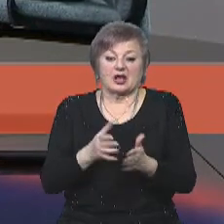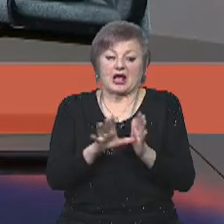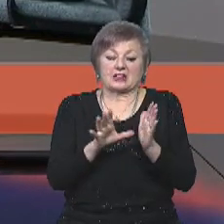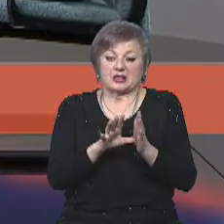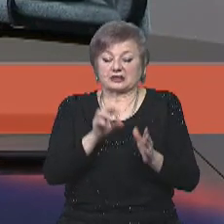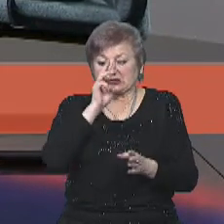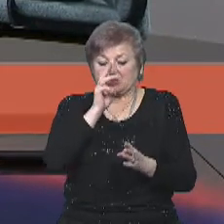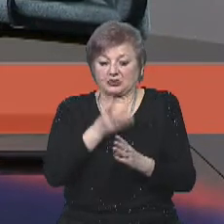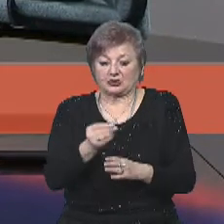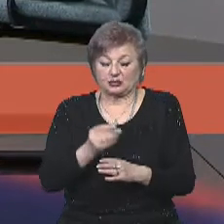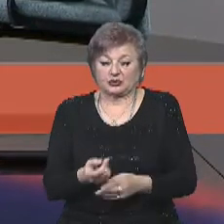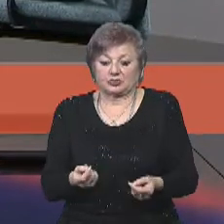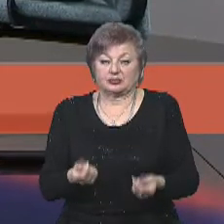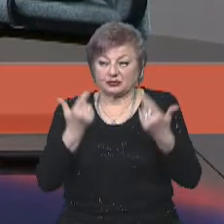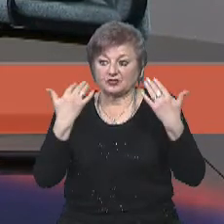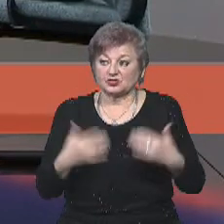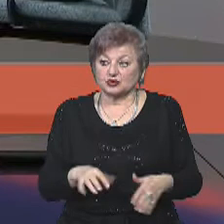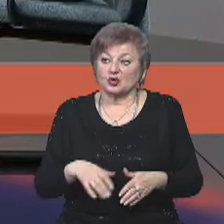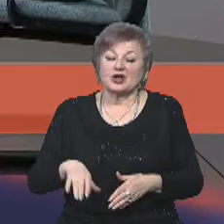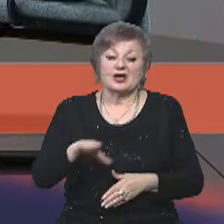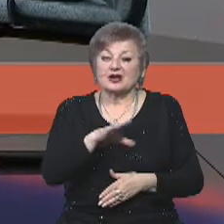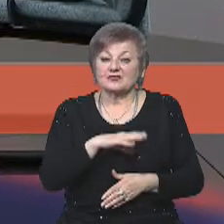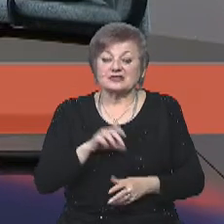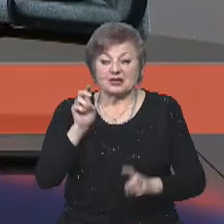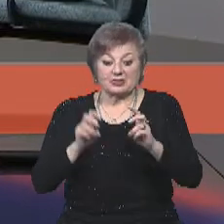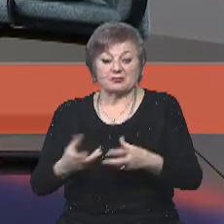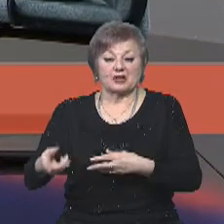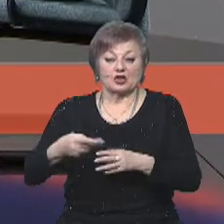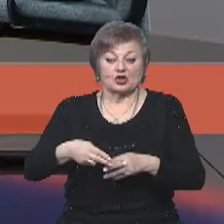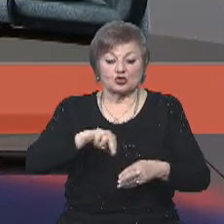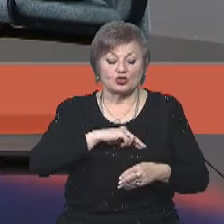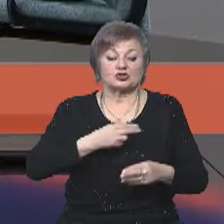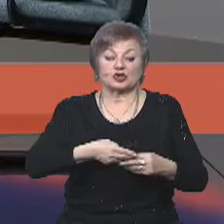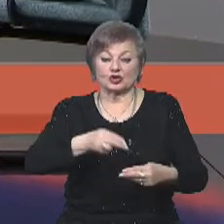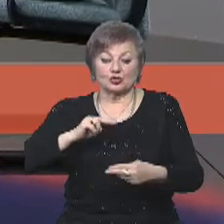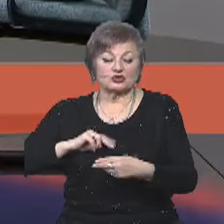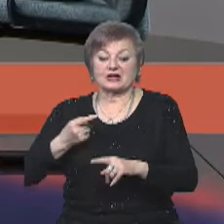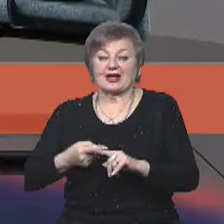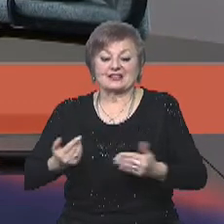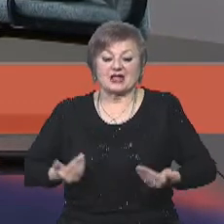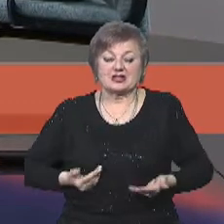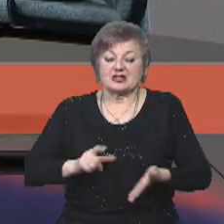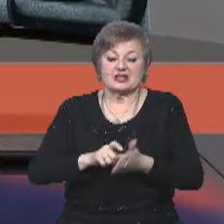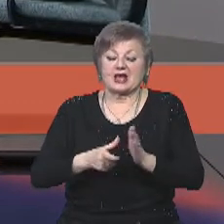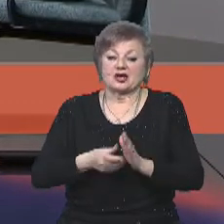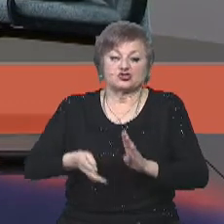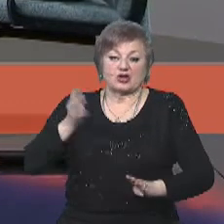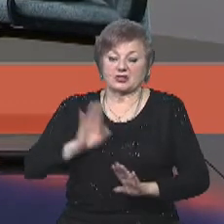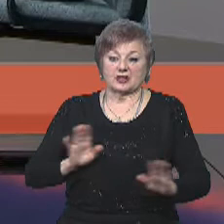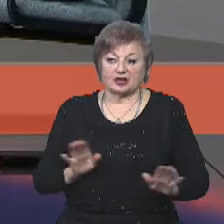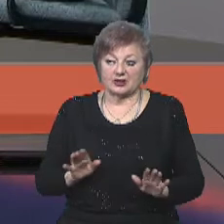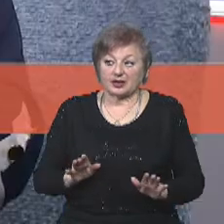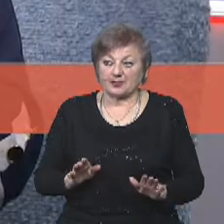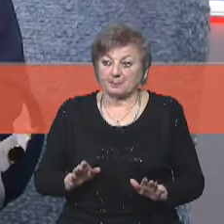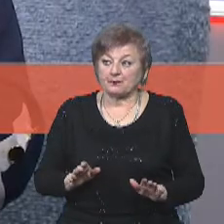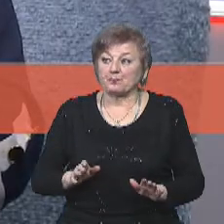выплатить зарплату. Соответственно, все предприятия, которые нам должны, это нежилые дома, они отключены. У нас тут вже не